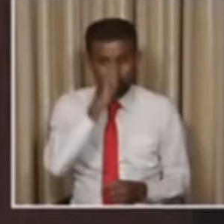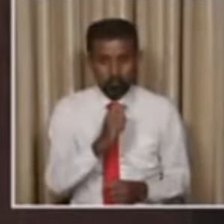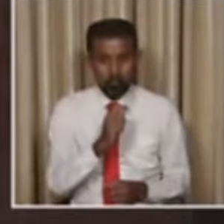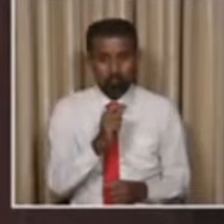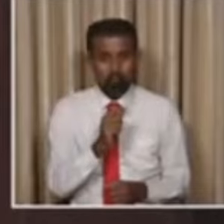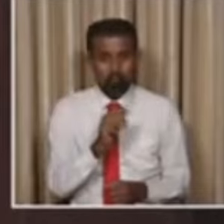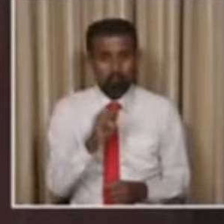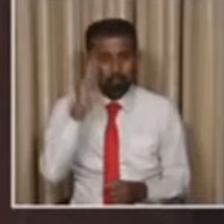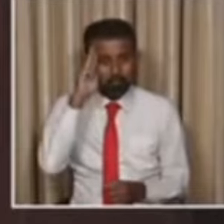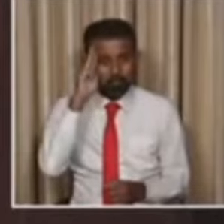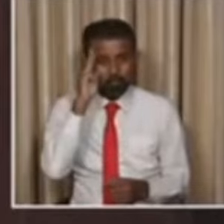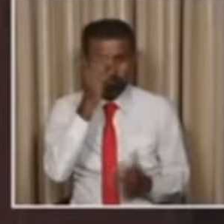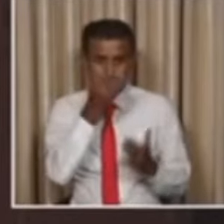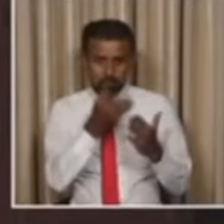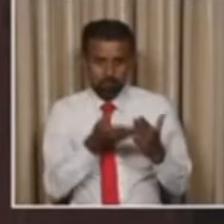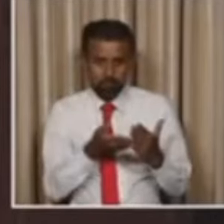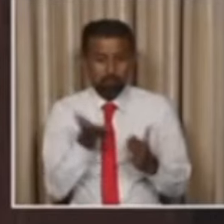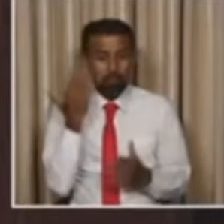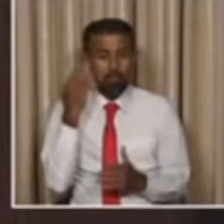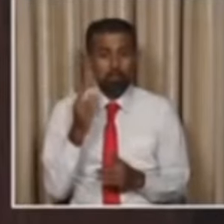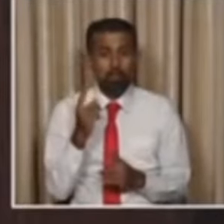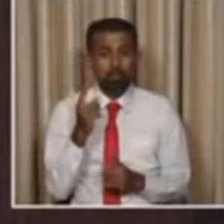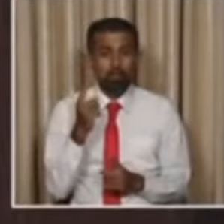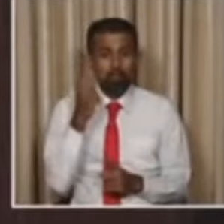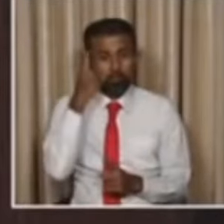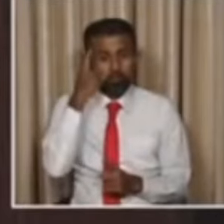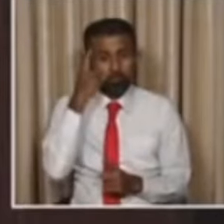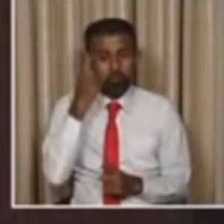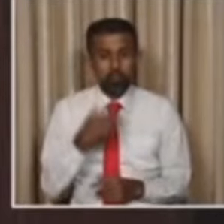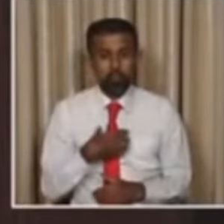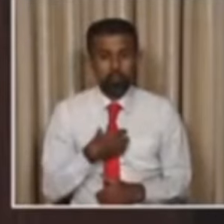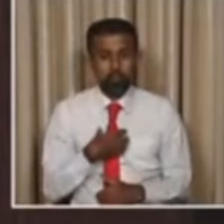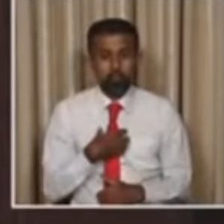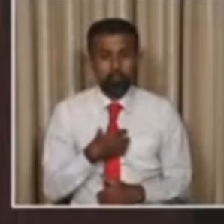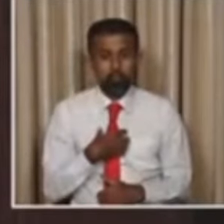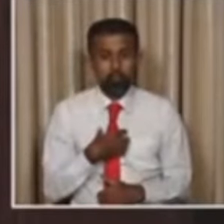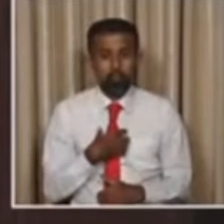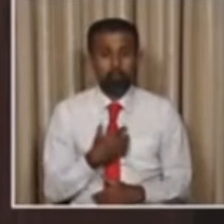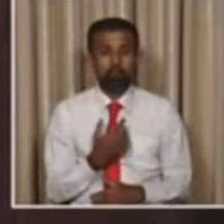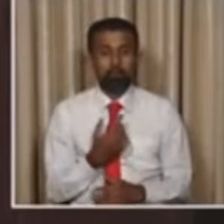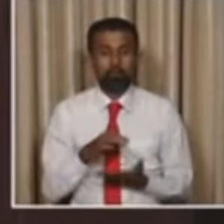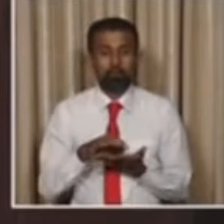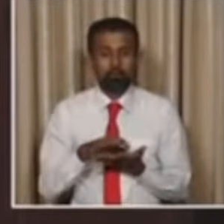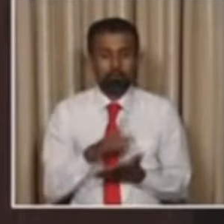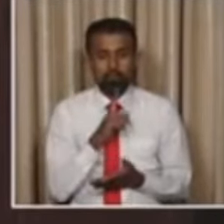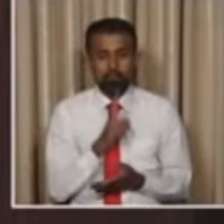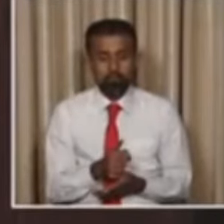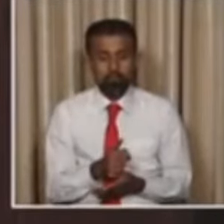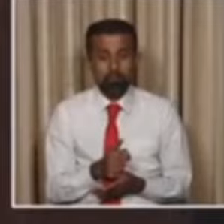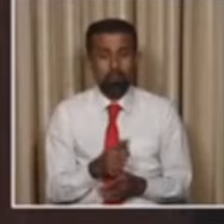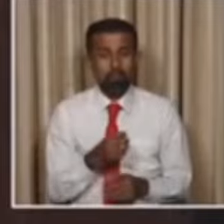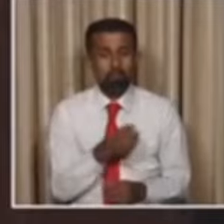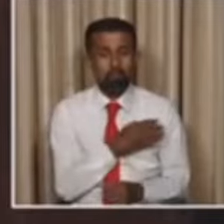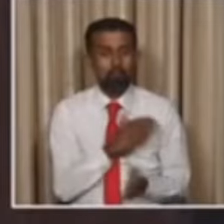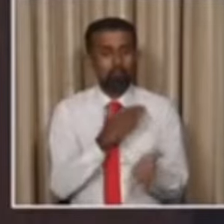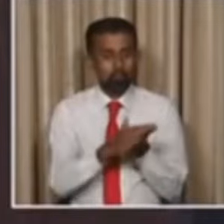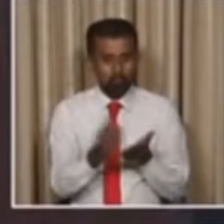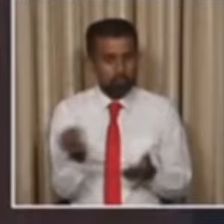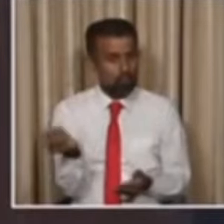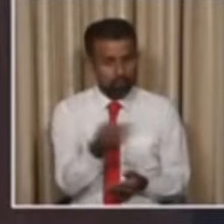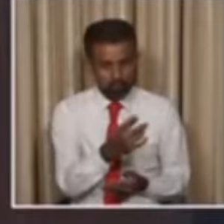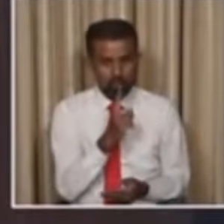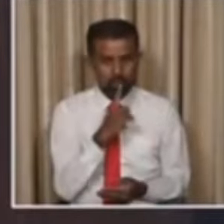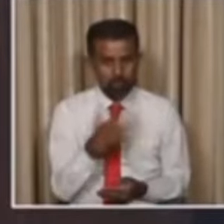ප්‍රතිඥා නිසා එතුමා එදා පාවි බුද්ධිය පැතකින් තියලා වේදනාව තුල ඉඳගෙන හදවතින් තීන්දුවක් අරගෙන එතුමා එදා ගෝඨාභයට උදව් කරන්න කිව්වේ නැද්ද?